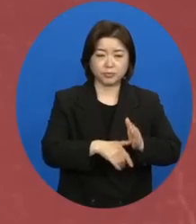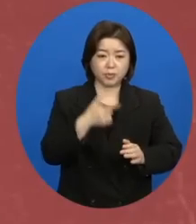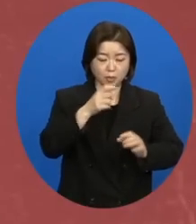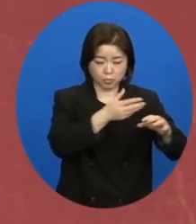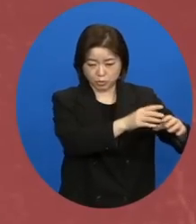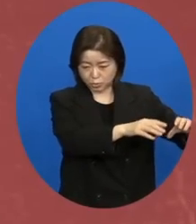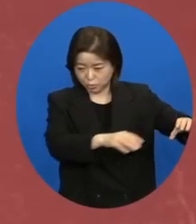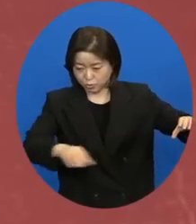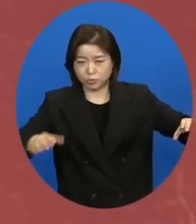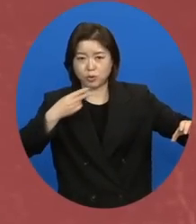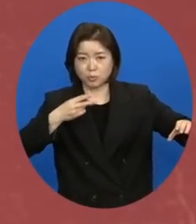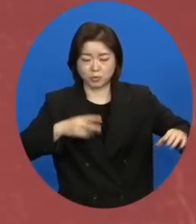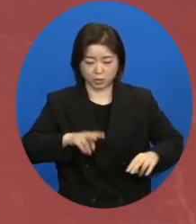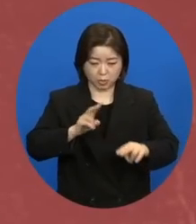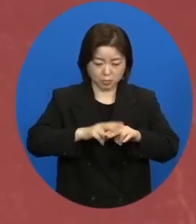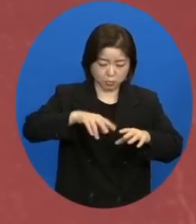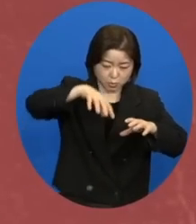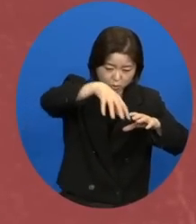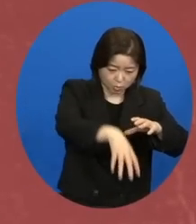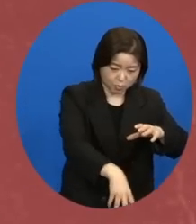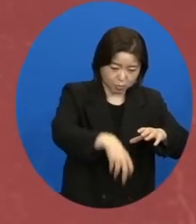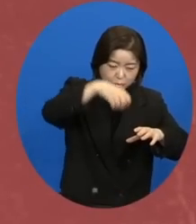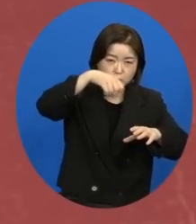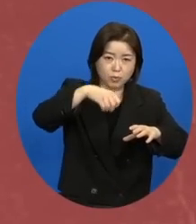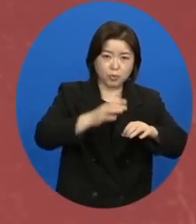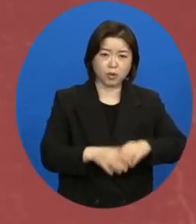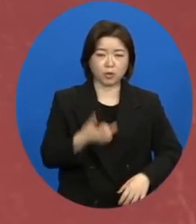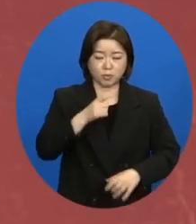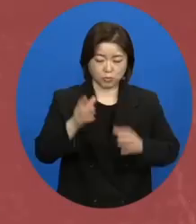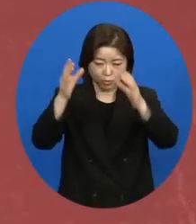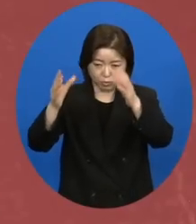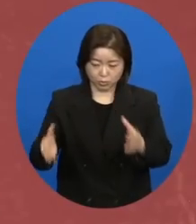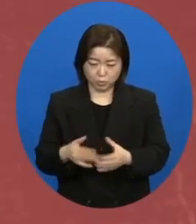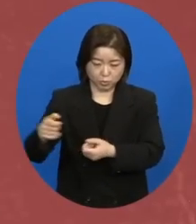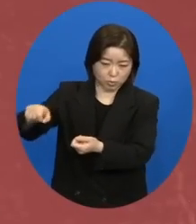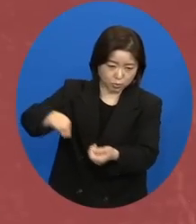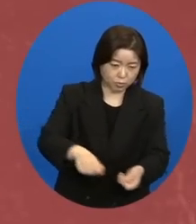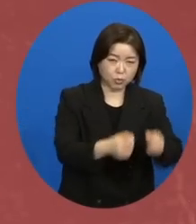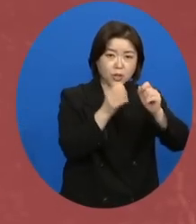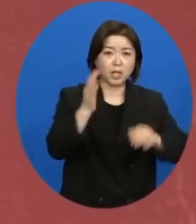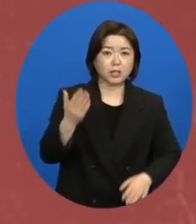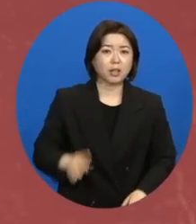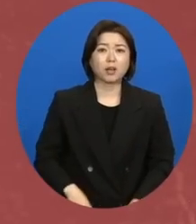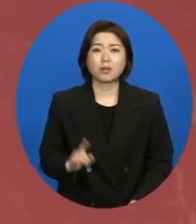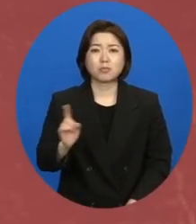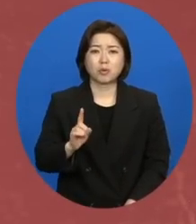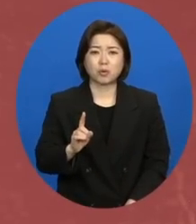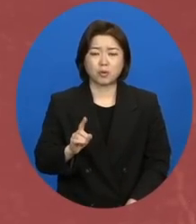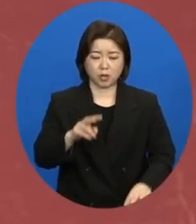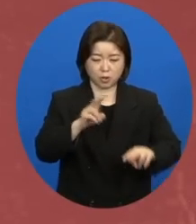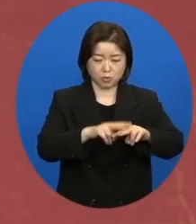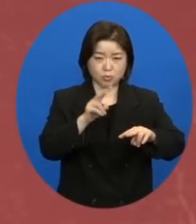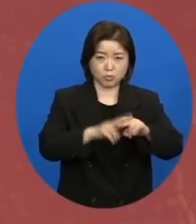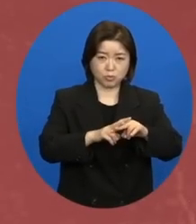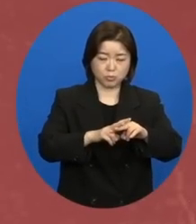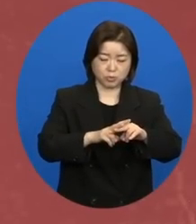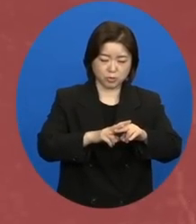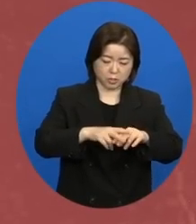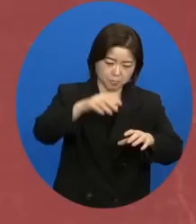없어가지고 우물을 파서 공사를 해야 되는지 물통을 사다가 해야 되는지 근데 우물을 파야겠다고 싶어서